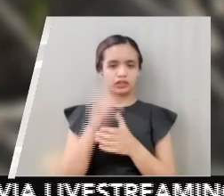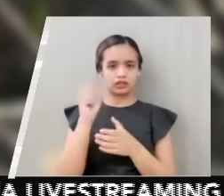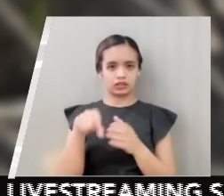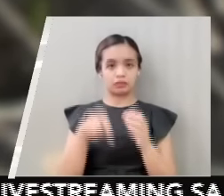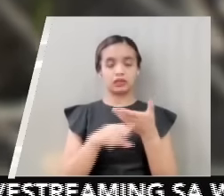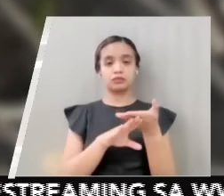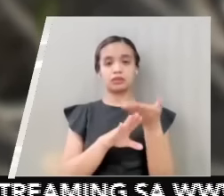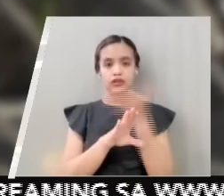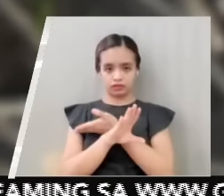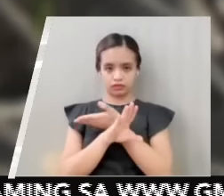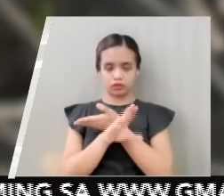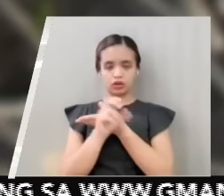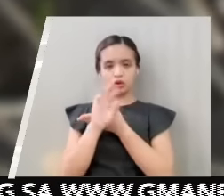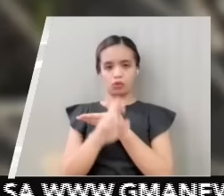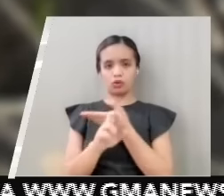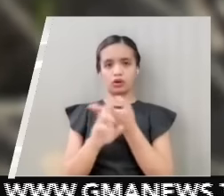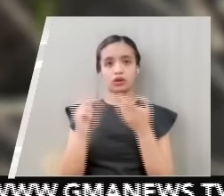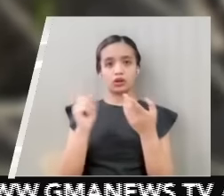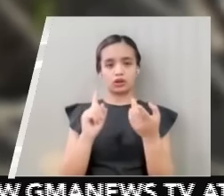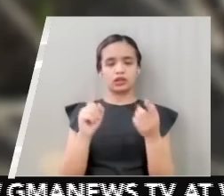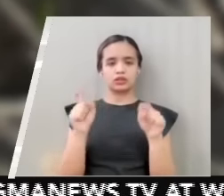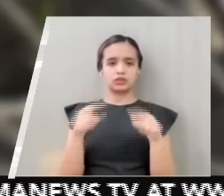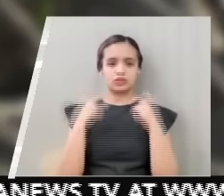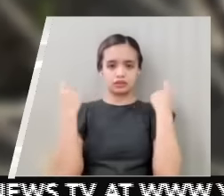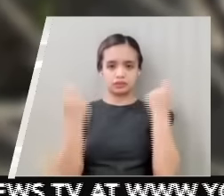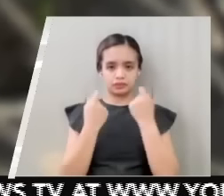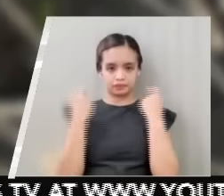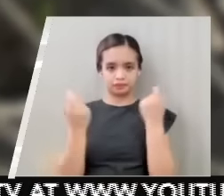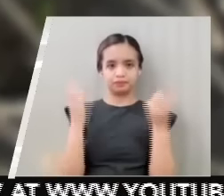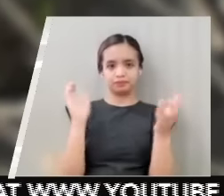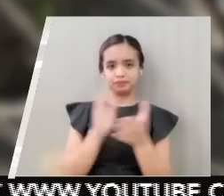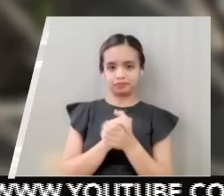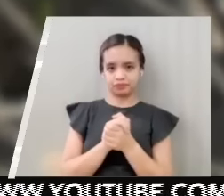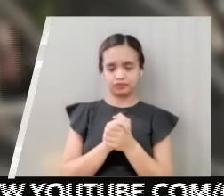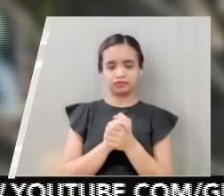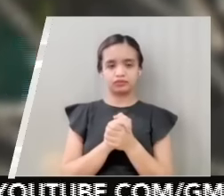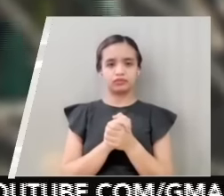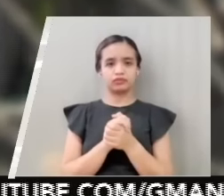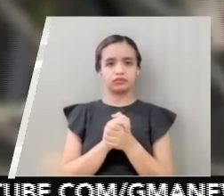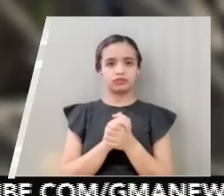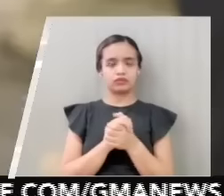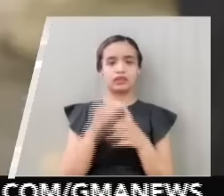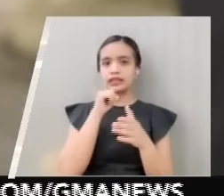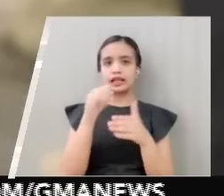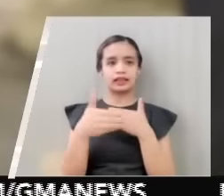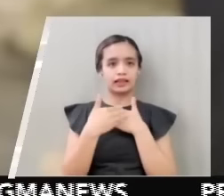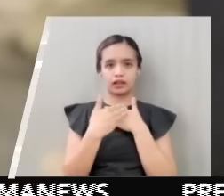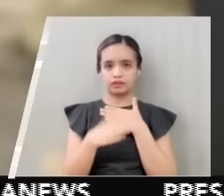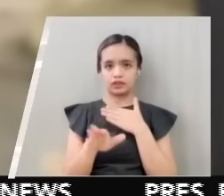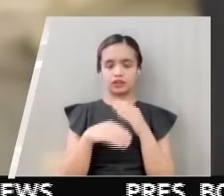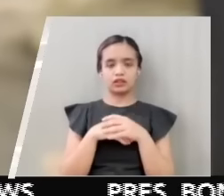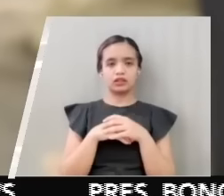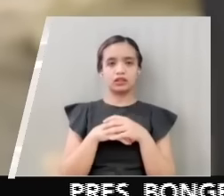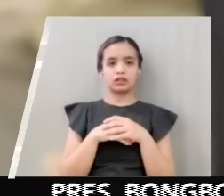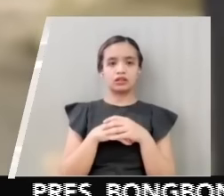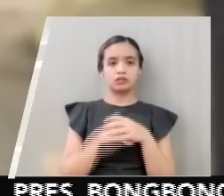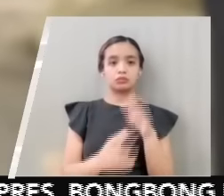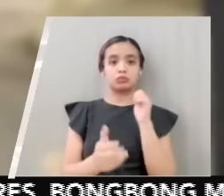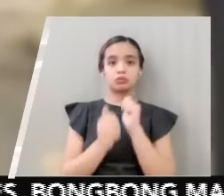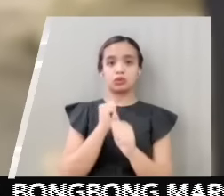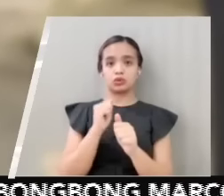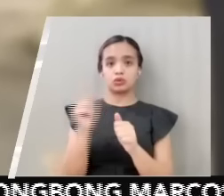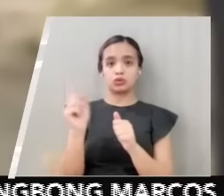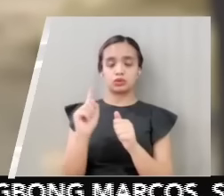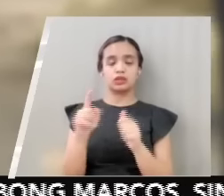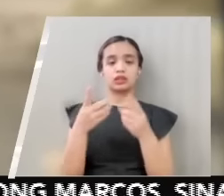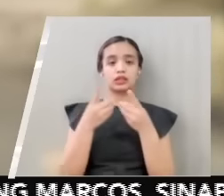during the celebration of the marriage, hindi after. Ang karamihan ng mga causes for divorce ay after